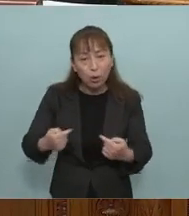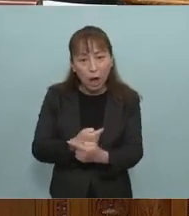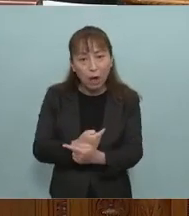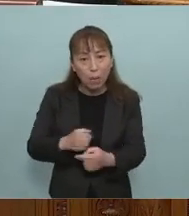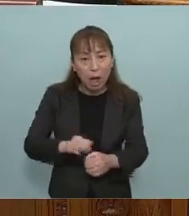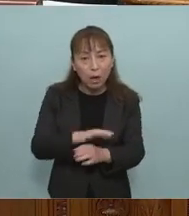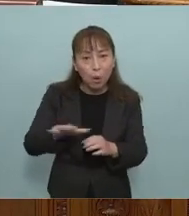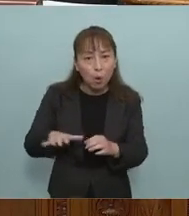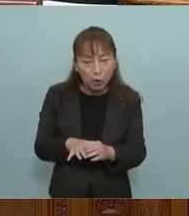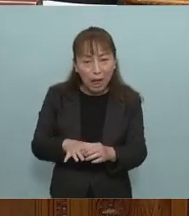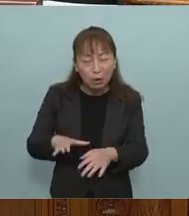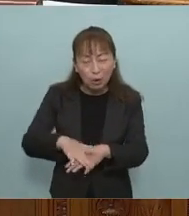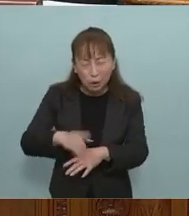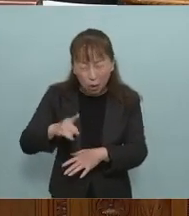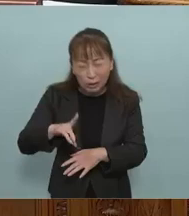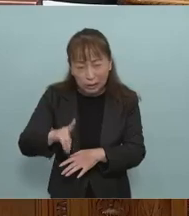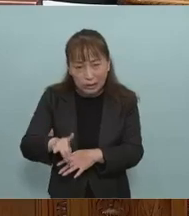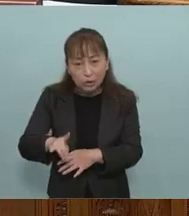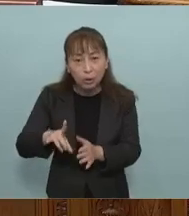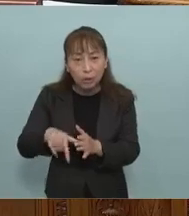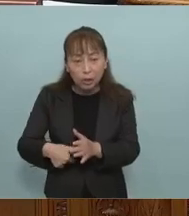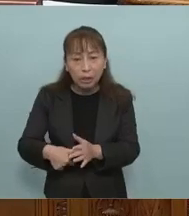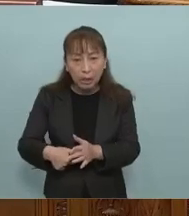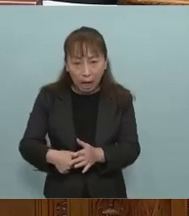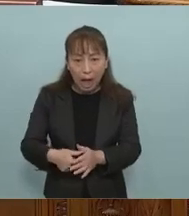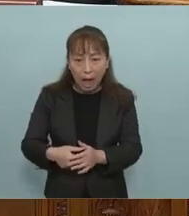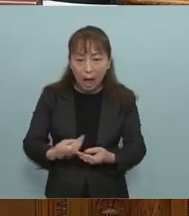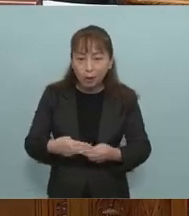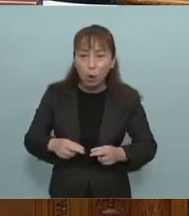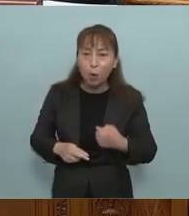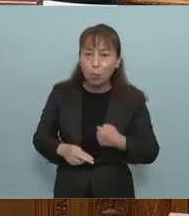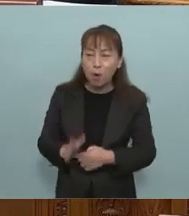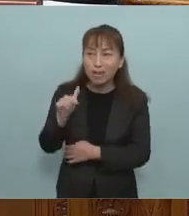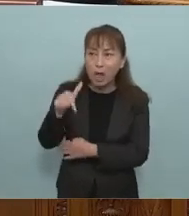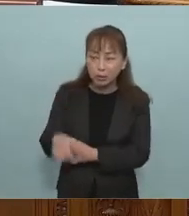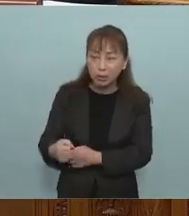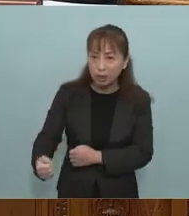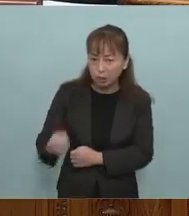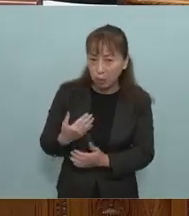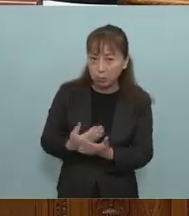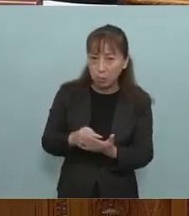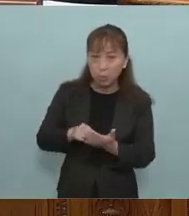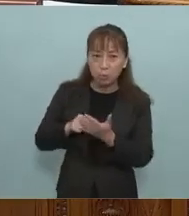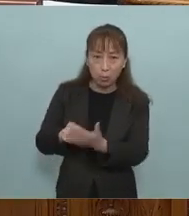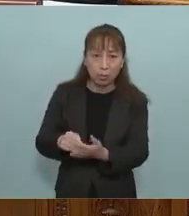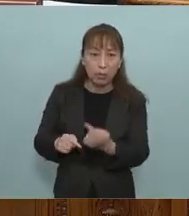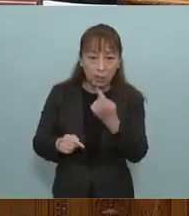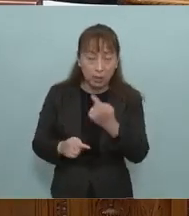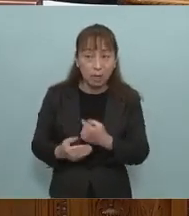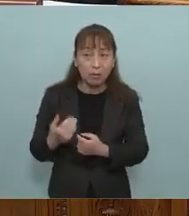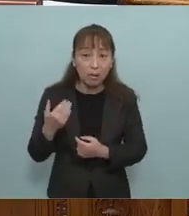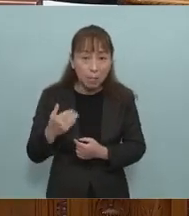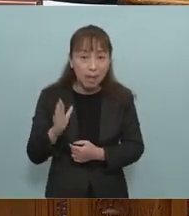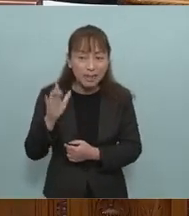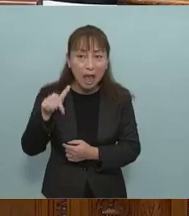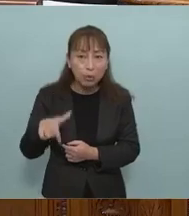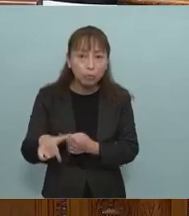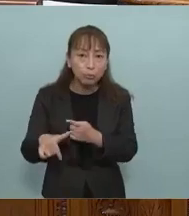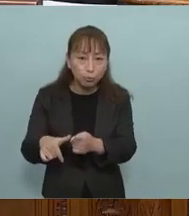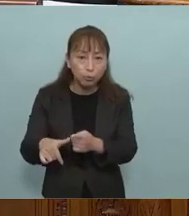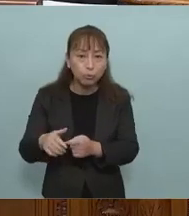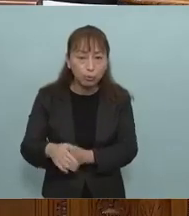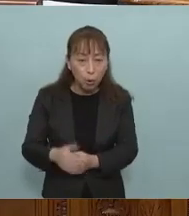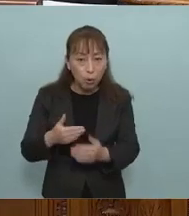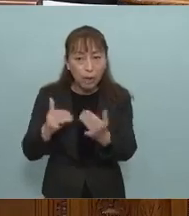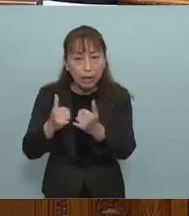ロナ流行の初期段階から公明党も政府に対して強く求めてきました。先般、政府の有識者会議が